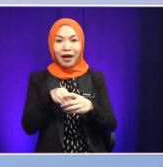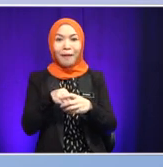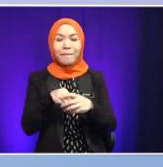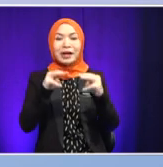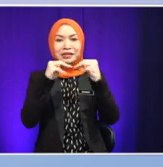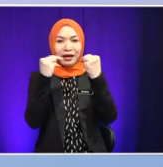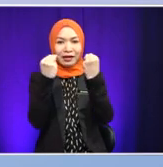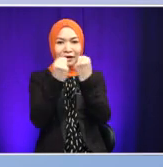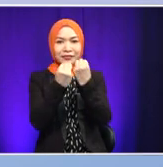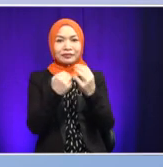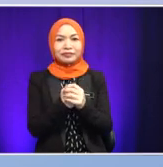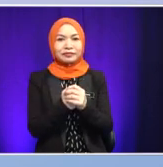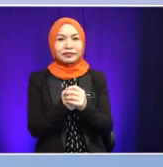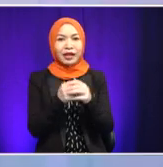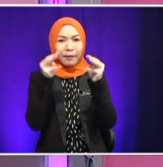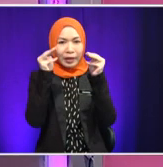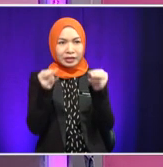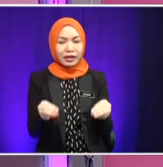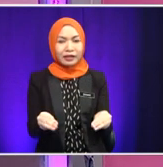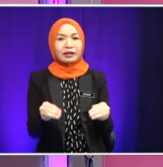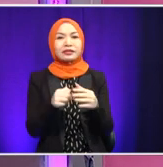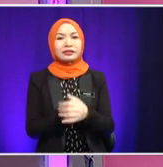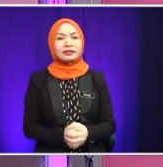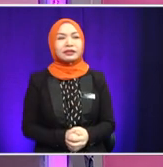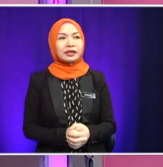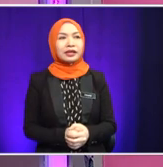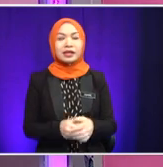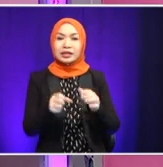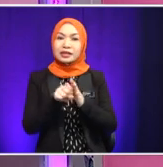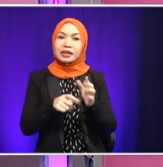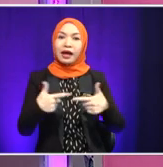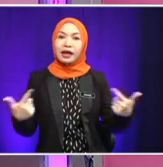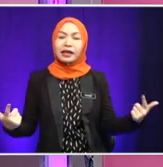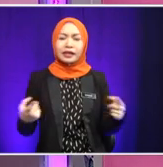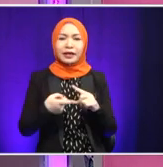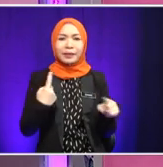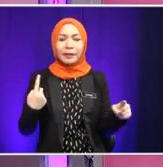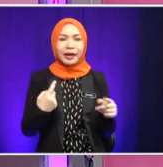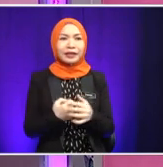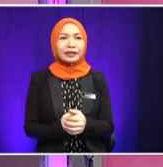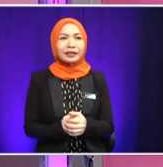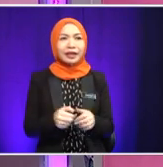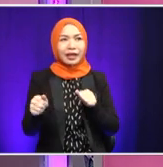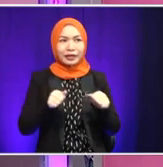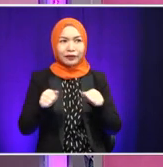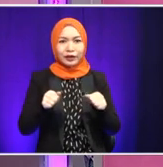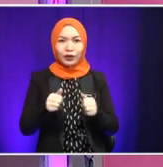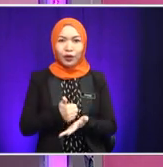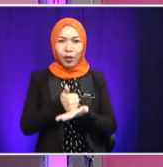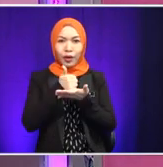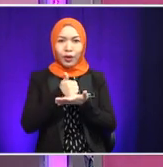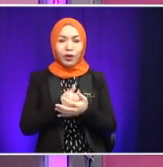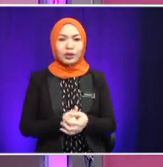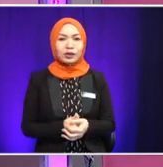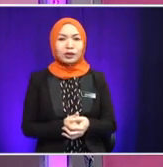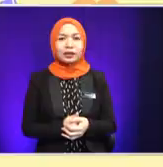ekonomi contohnya adalah aspek bergotong-royong Oke selain daripada Berikut saya boleh berikan